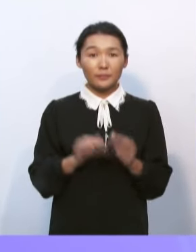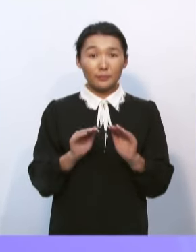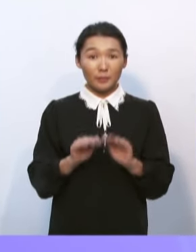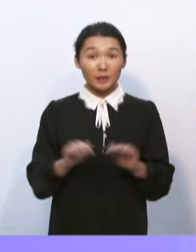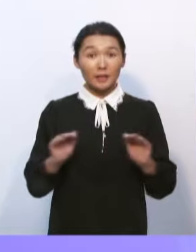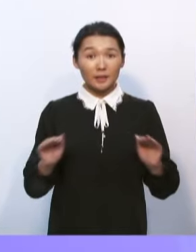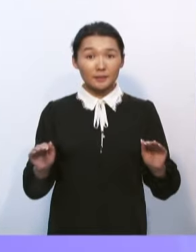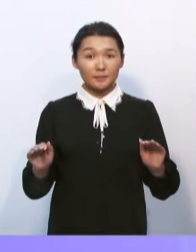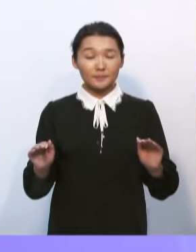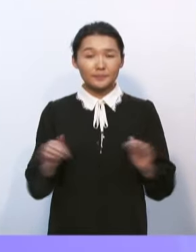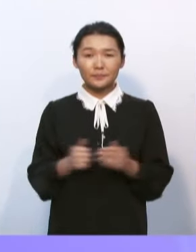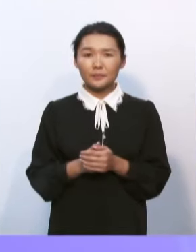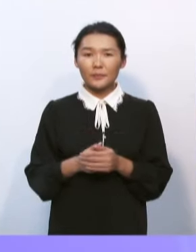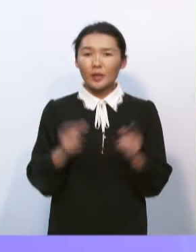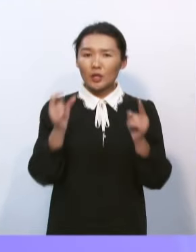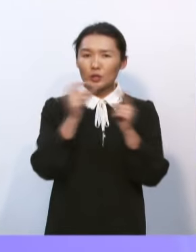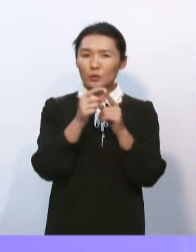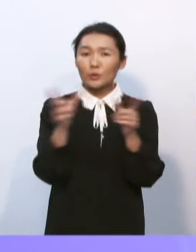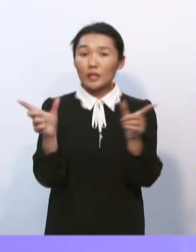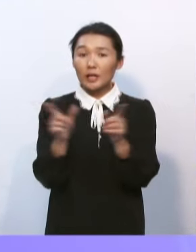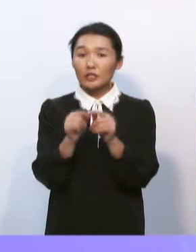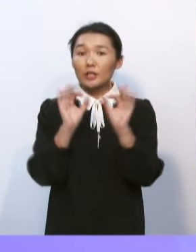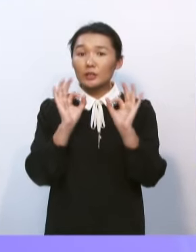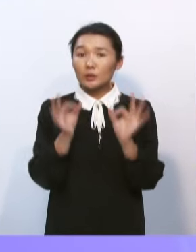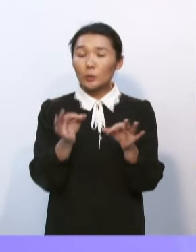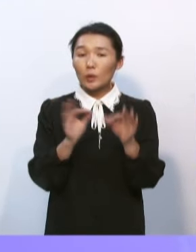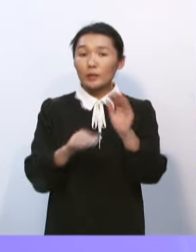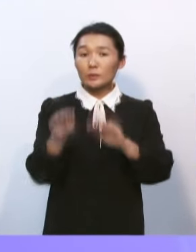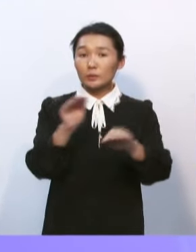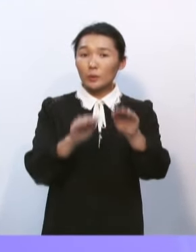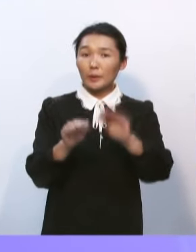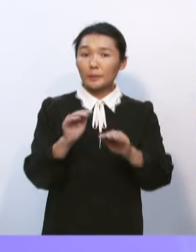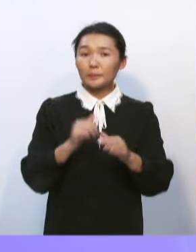Балдар, сөз айкаштарды туура түзгүлө.